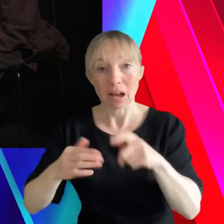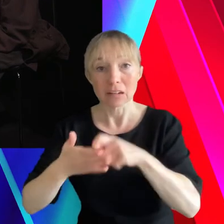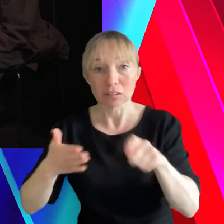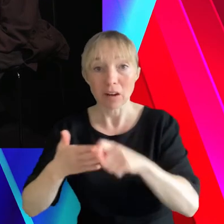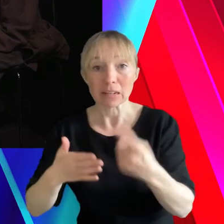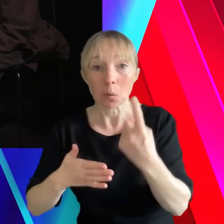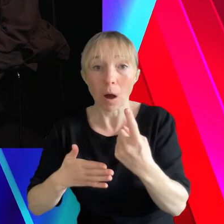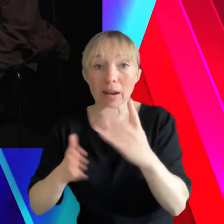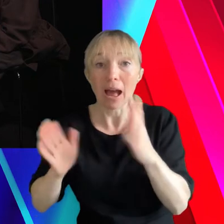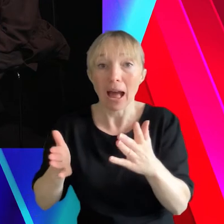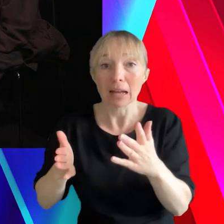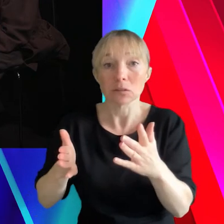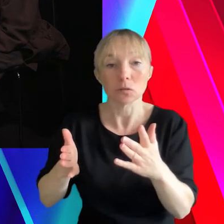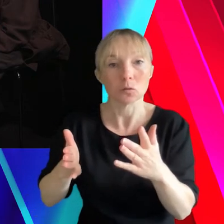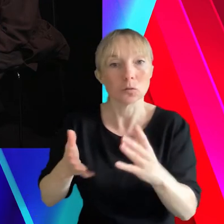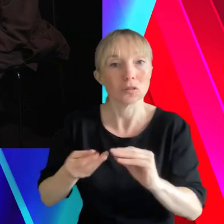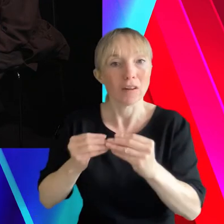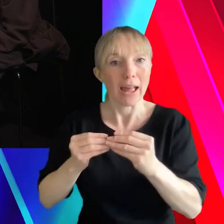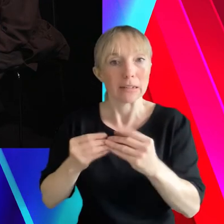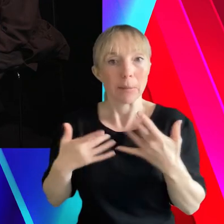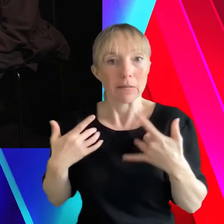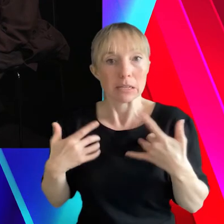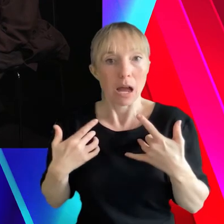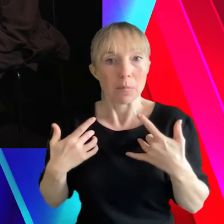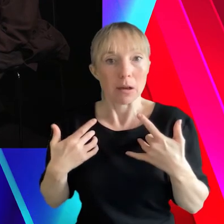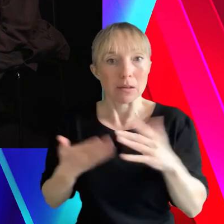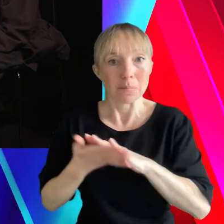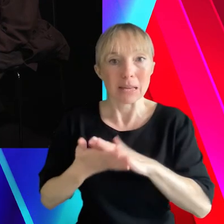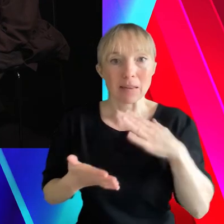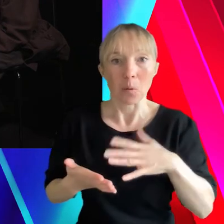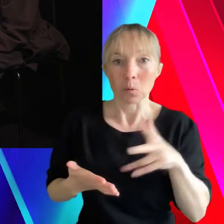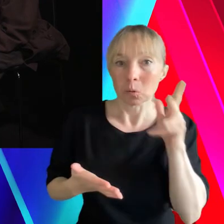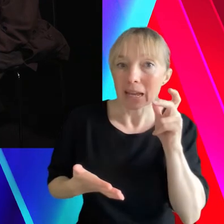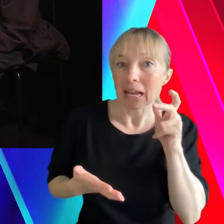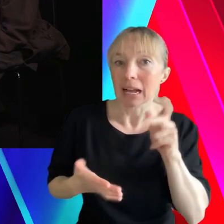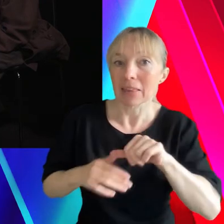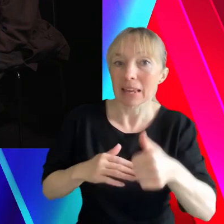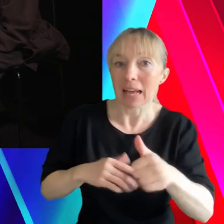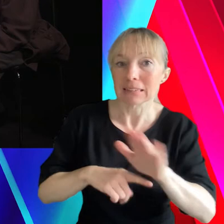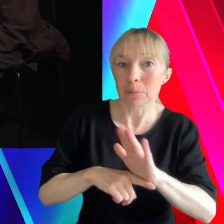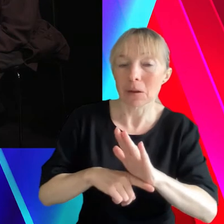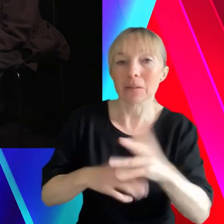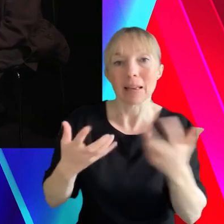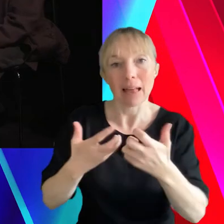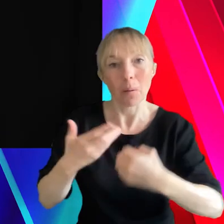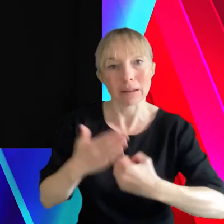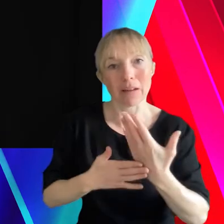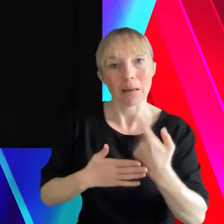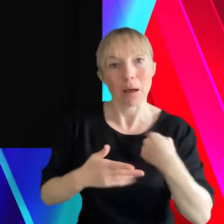this suspense that made people listen to the next episode. And I think that's really how I developed my way of writing. و بعد